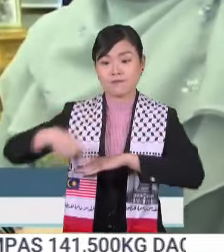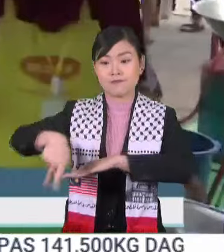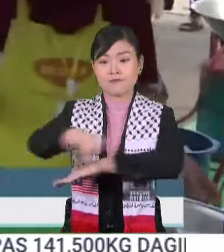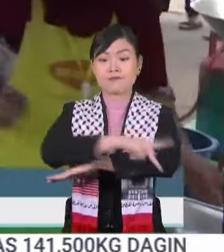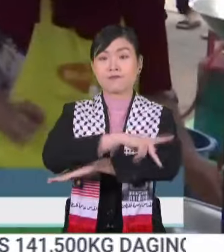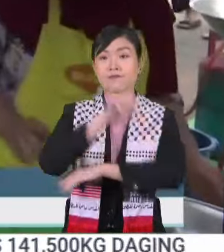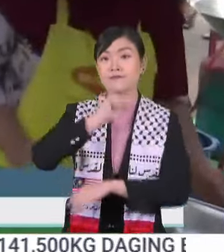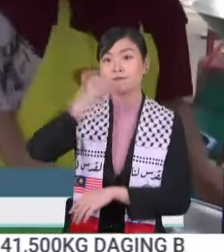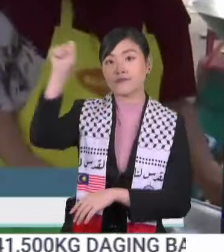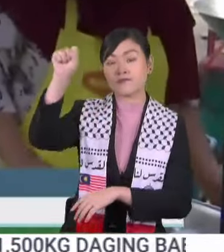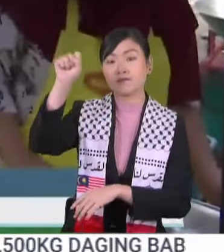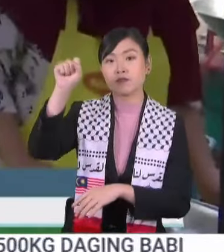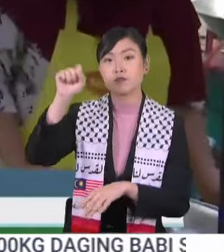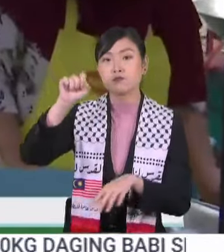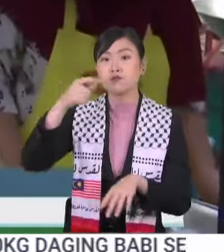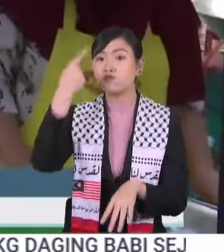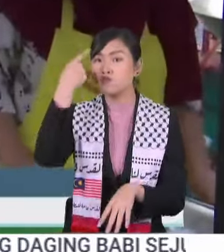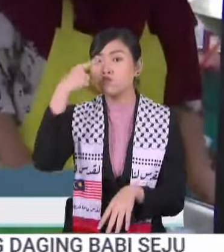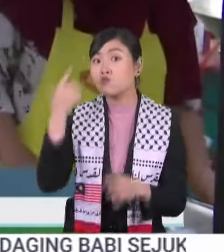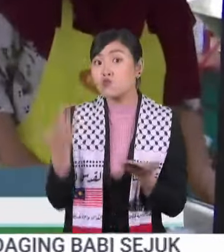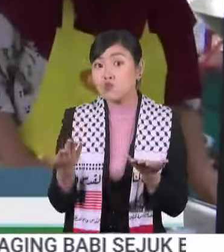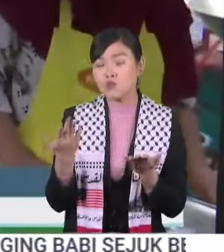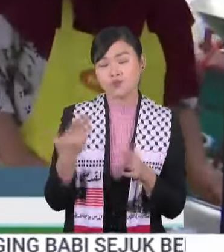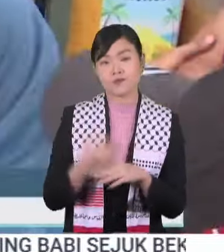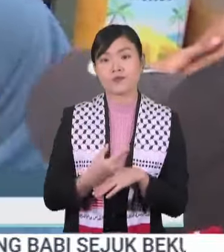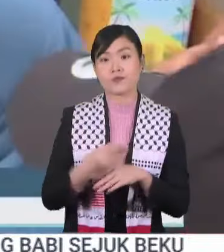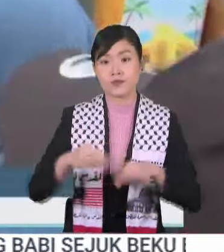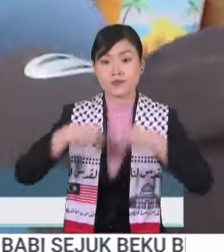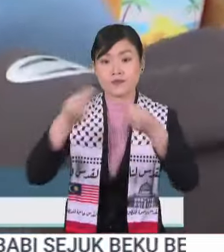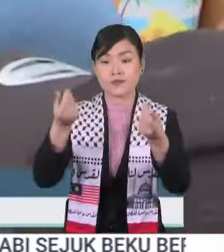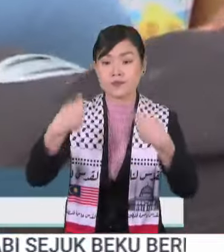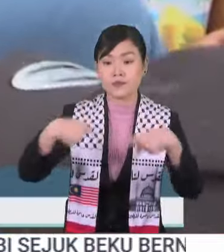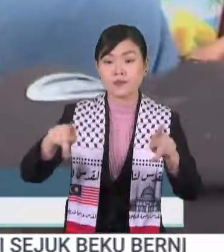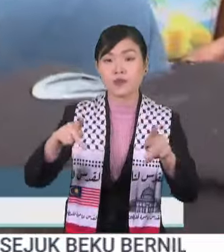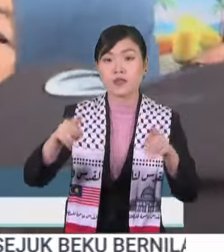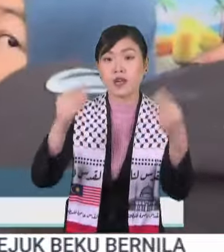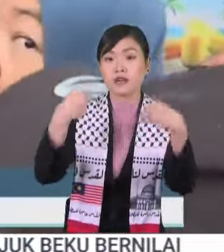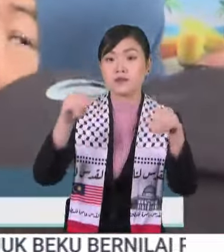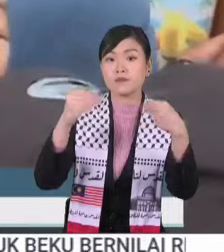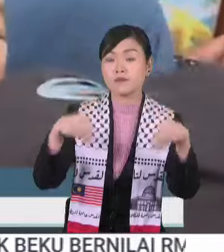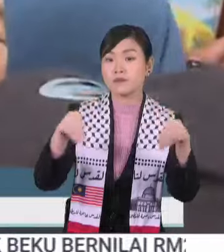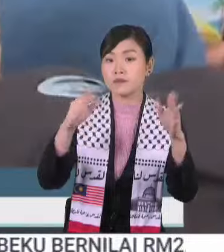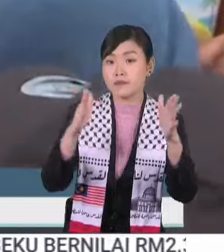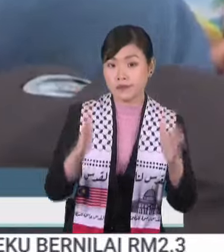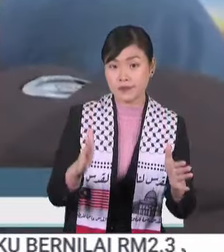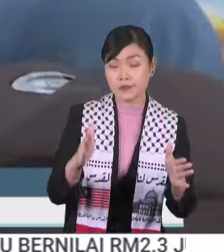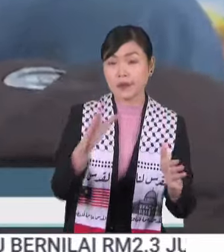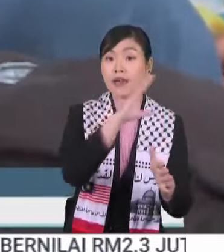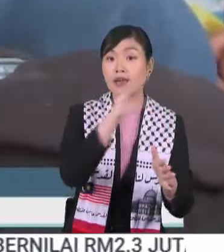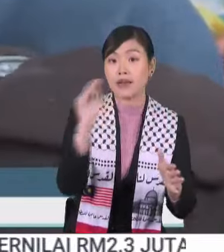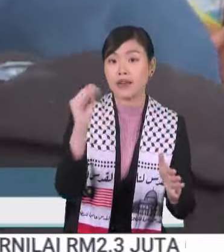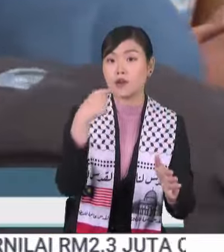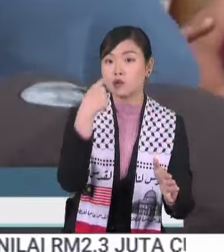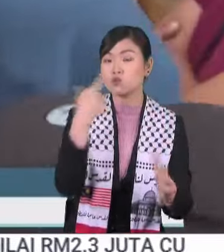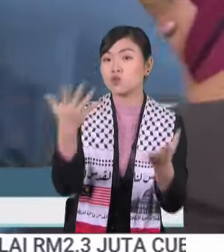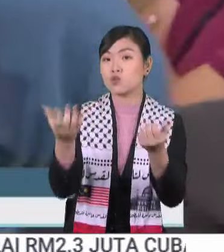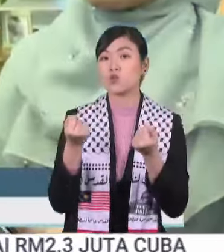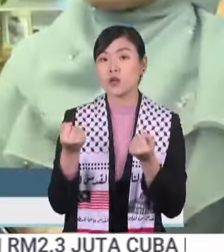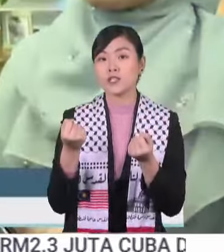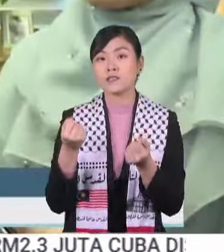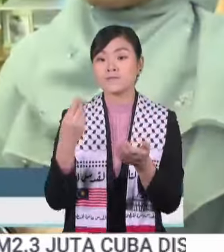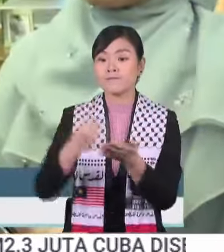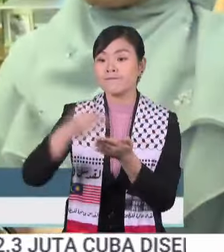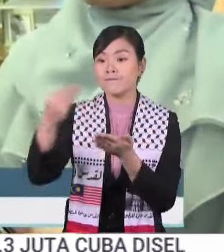Merdeka ini untuk memberikan peluang selain daripada peniaga tetapi juga kepada orang yang hendak membeli